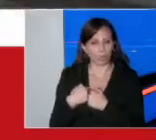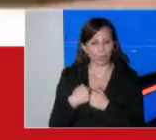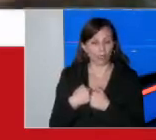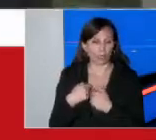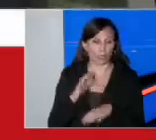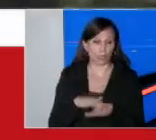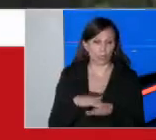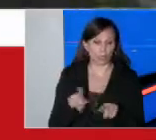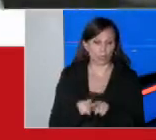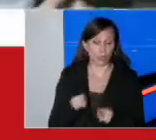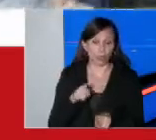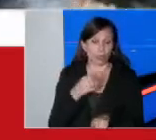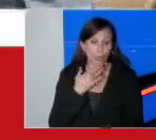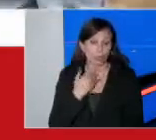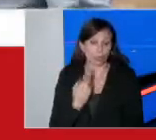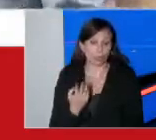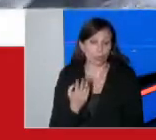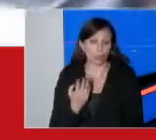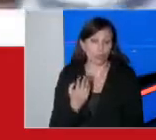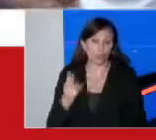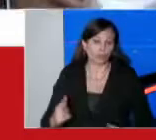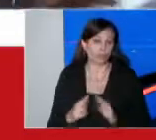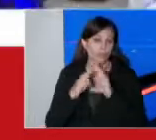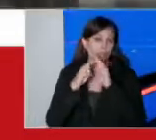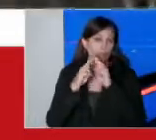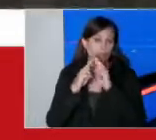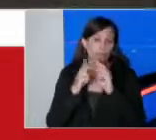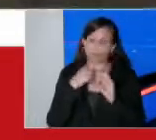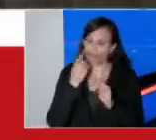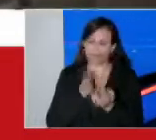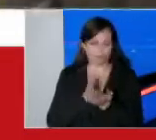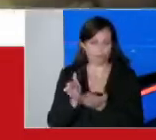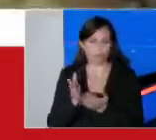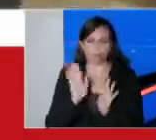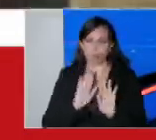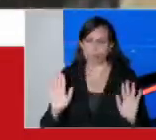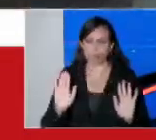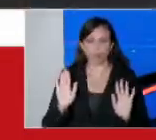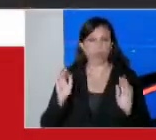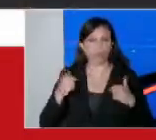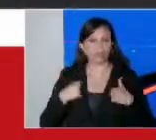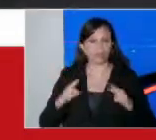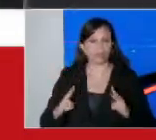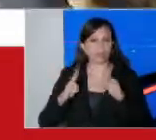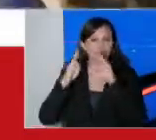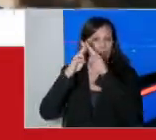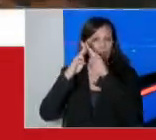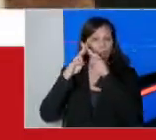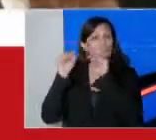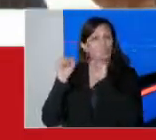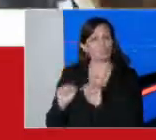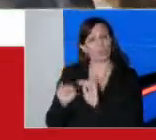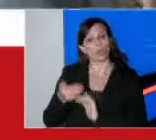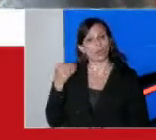יהודי לנשיאות, לא בתור יהודי אלא בתור צרפתי, הוא אומר חד וחלק, מבחינתי הצרפתיות היא זו